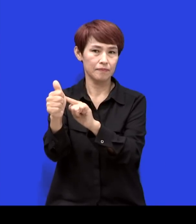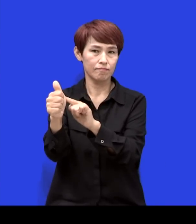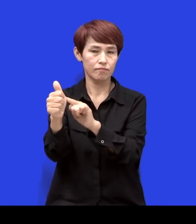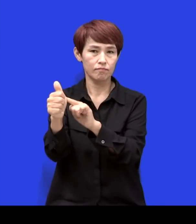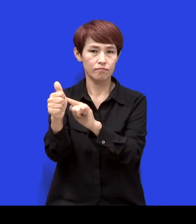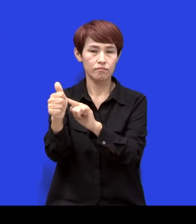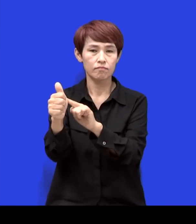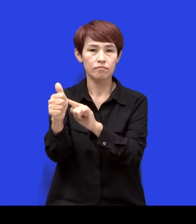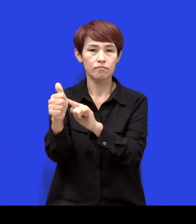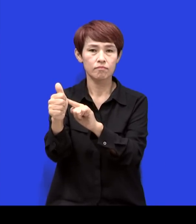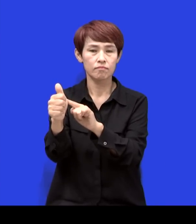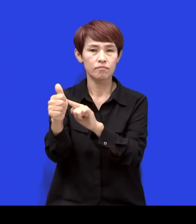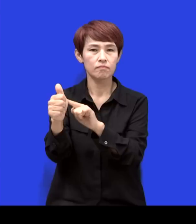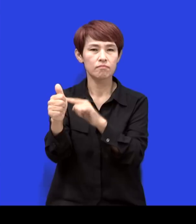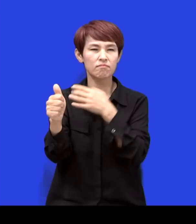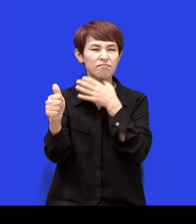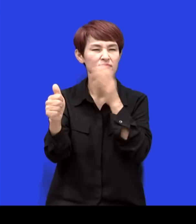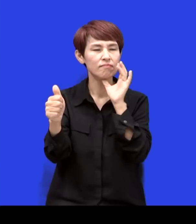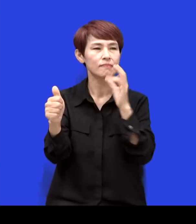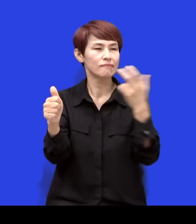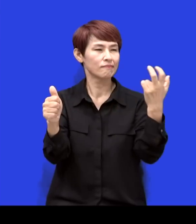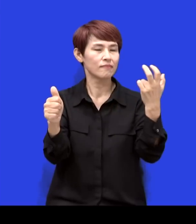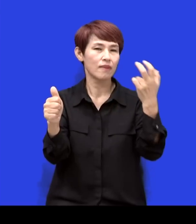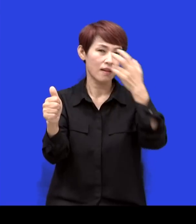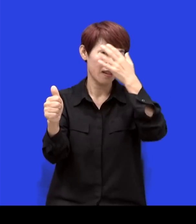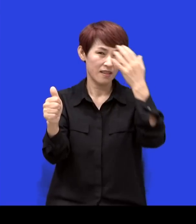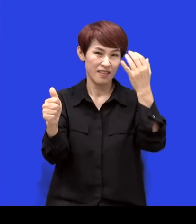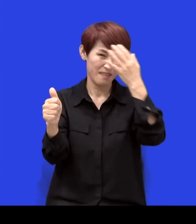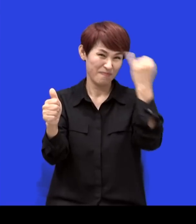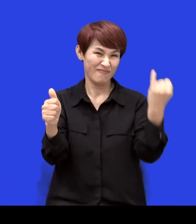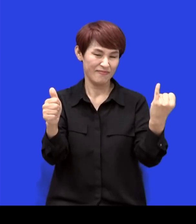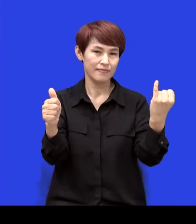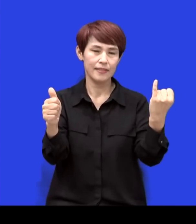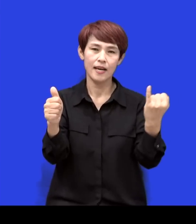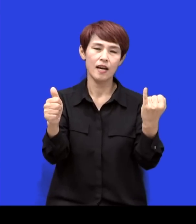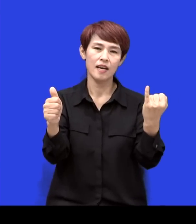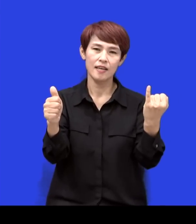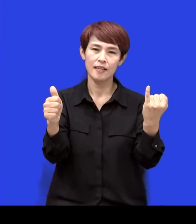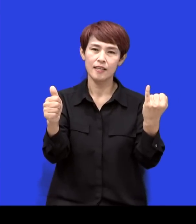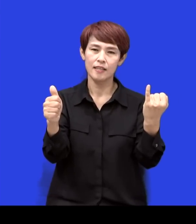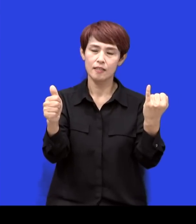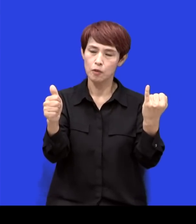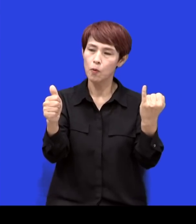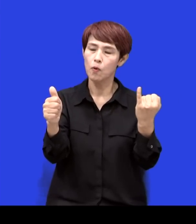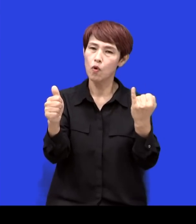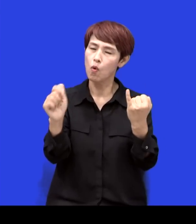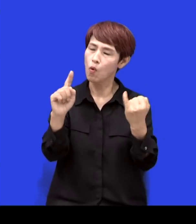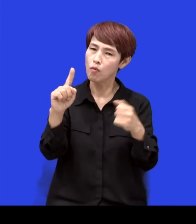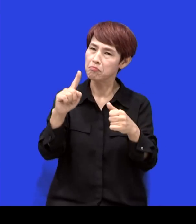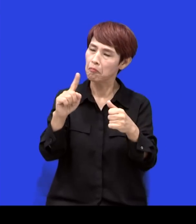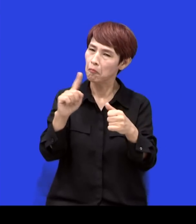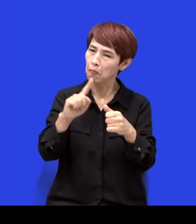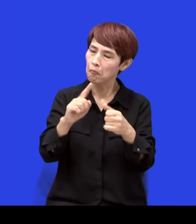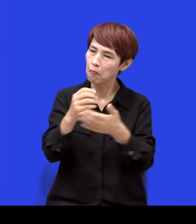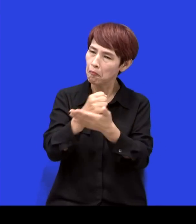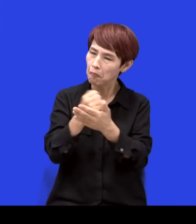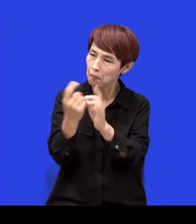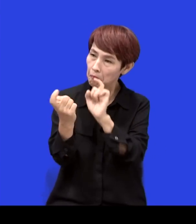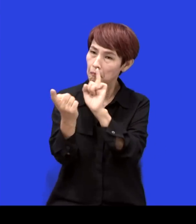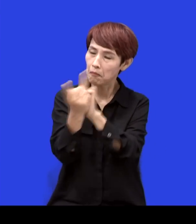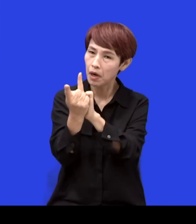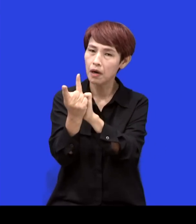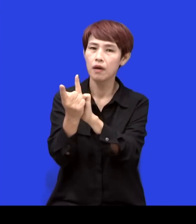예. 어느 날 이제 70대의 염려사람 분이 예. 이제 2년이 돼서 그분을 이제 청파동의